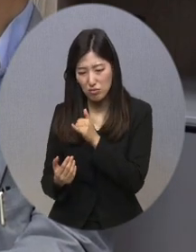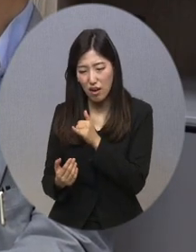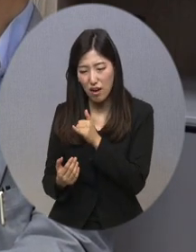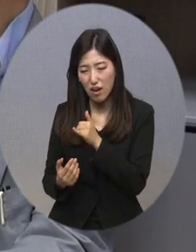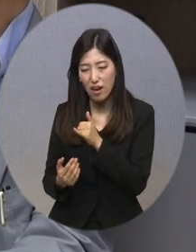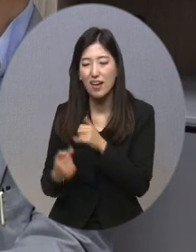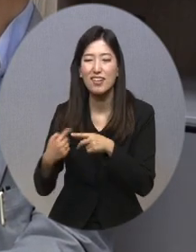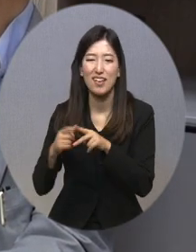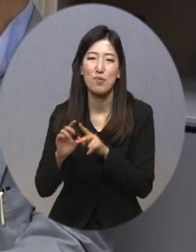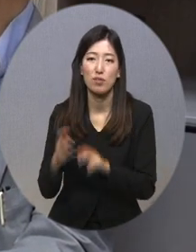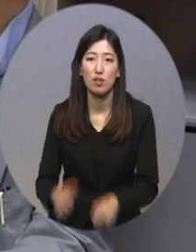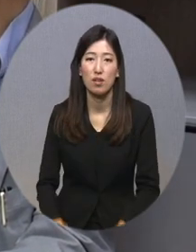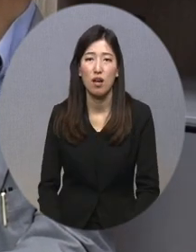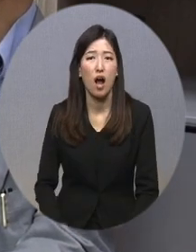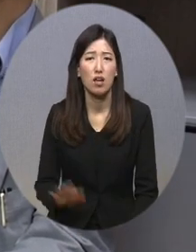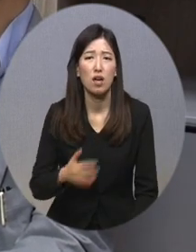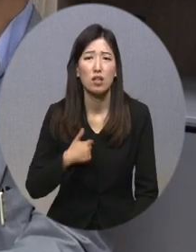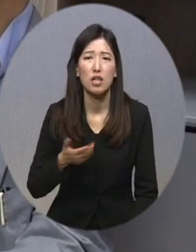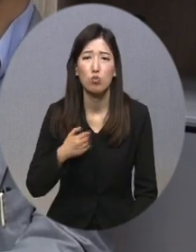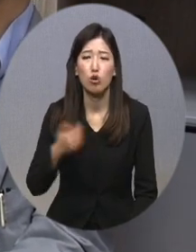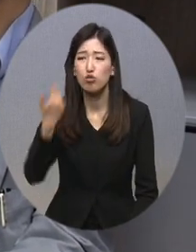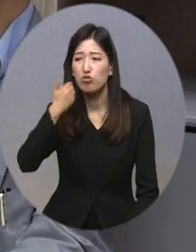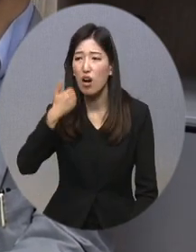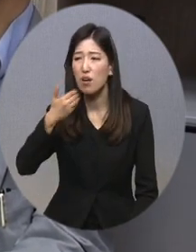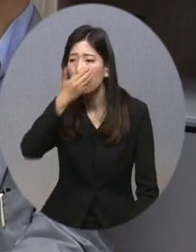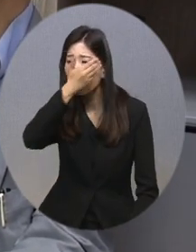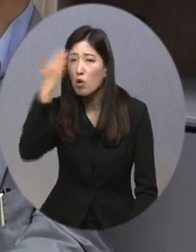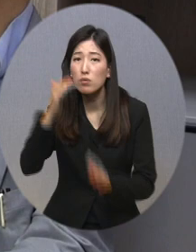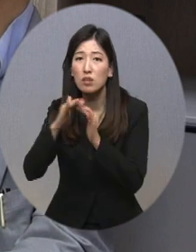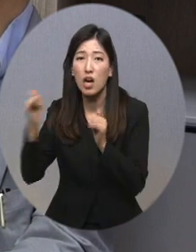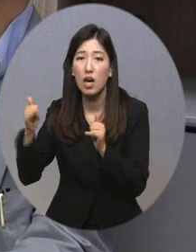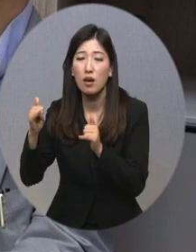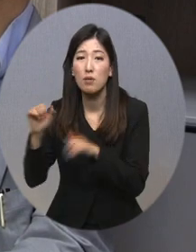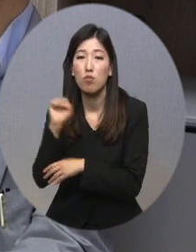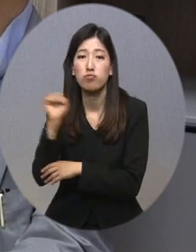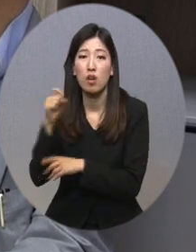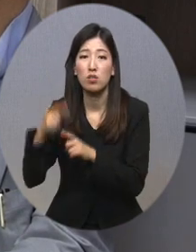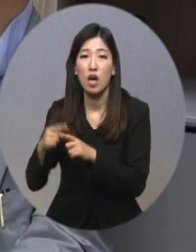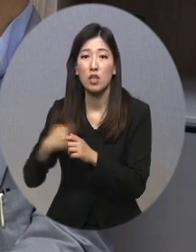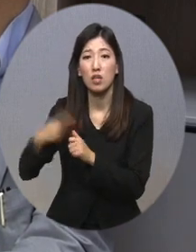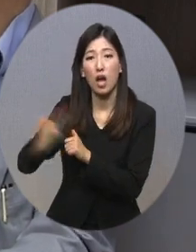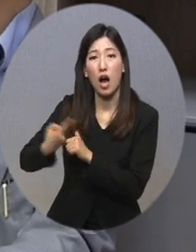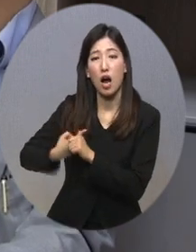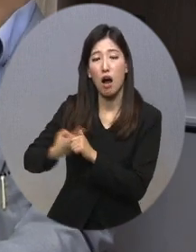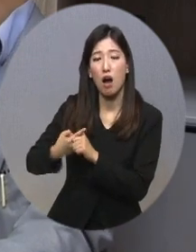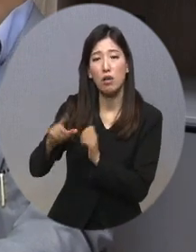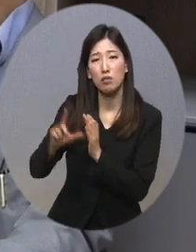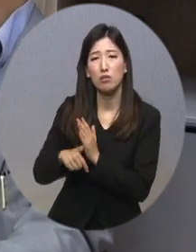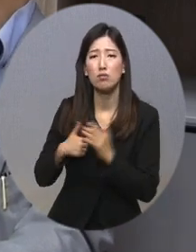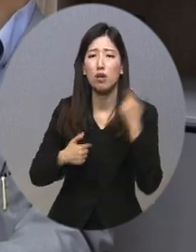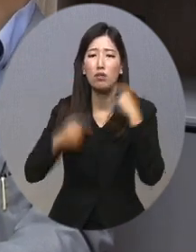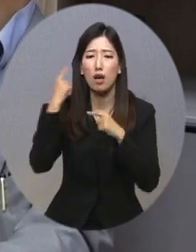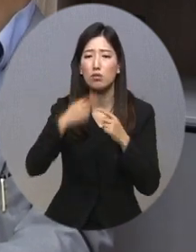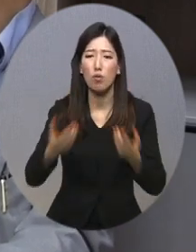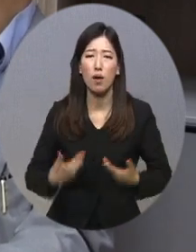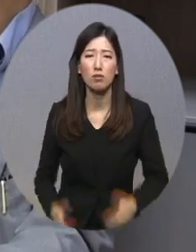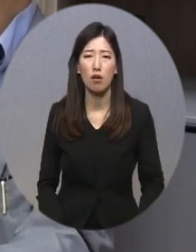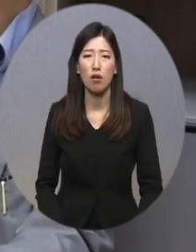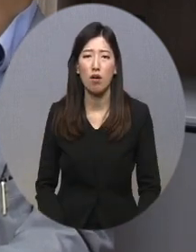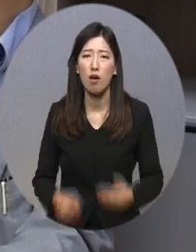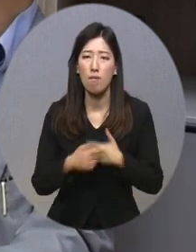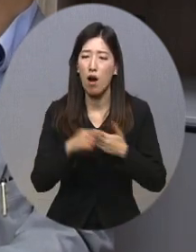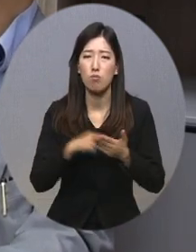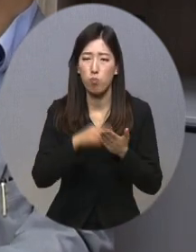그렇죠. 정말 이 사회에 존재하는 그런 갈등 요소들이라고 생각하거든요. 맞아요. 예, 서로가 본의 아니게 상처를 주고받는